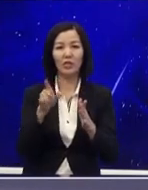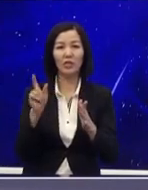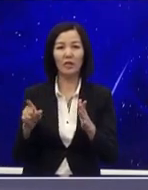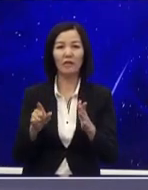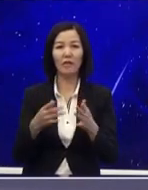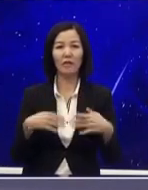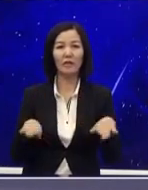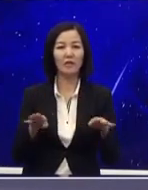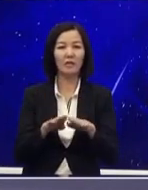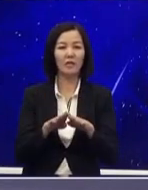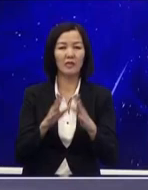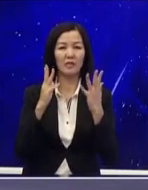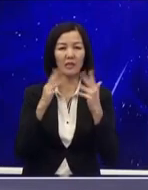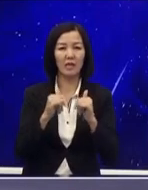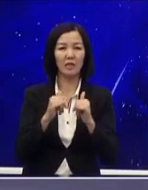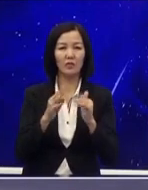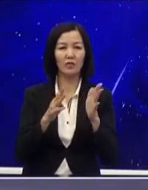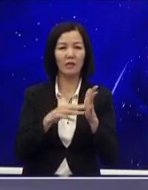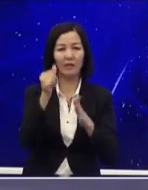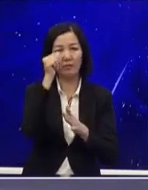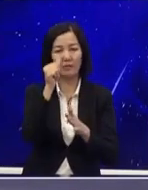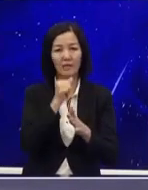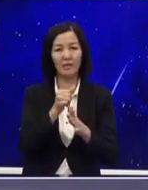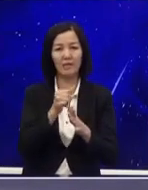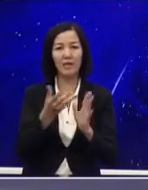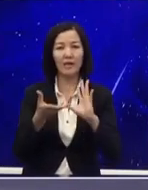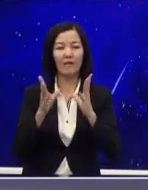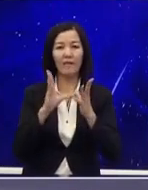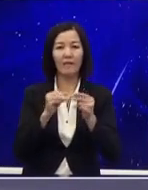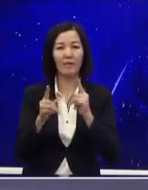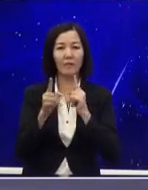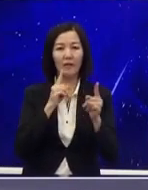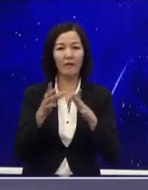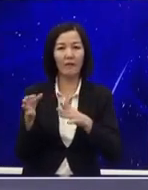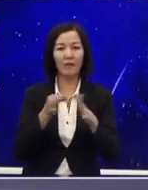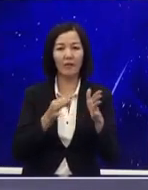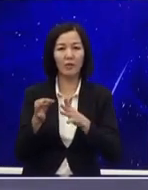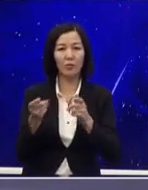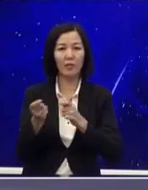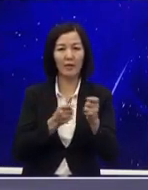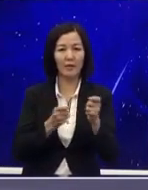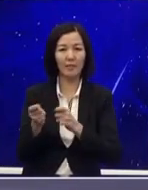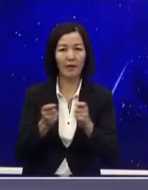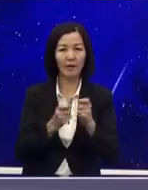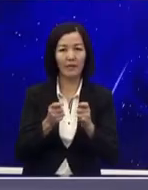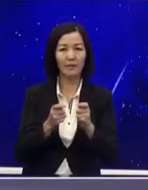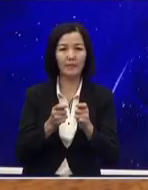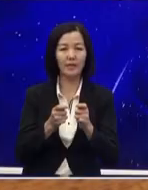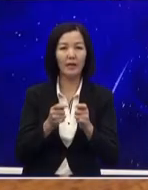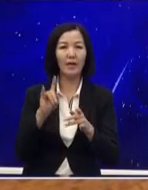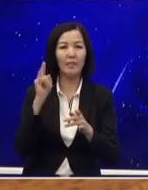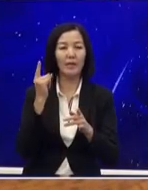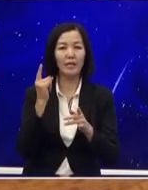человек. Такую нерадужную статистику за 9 месяцев привели во время коллегии в областном акимате. В то же время